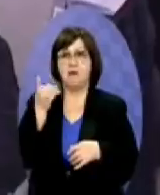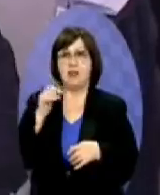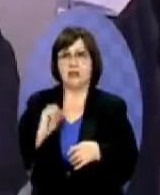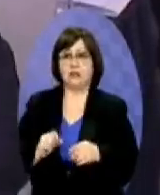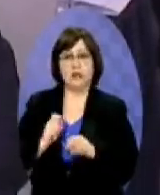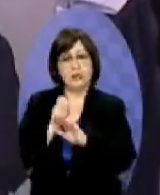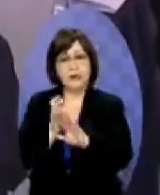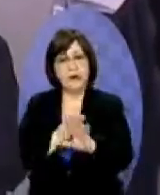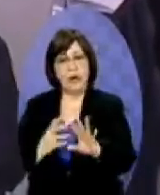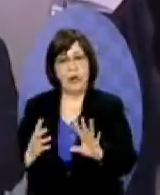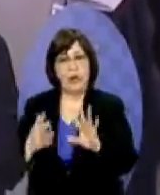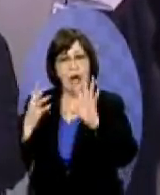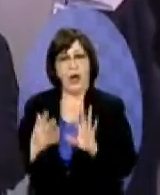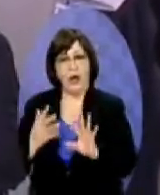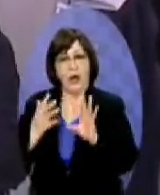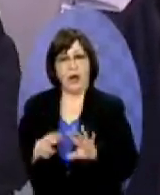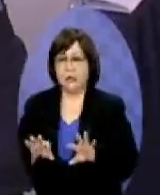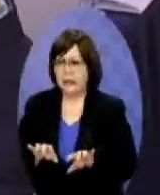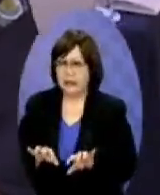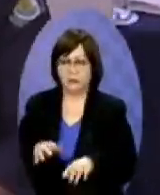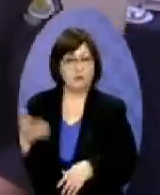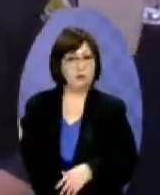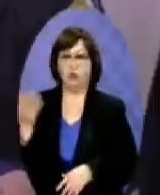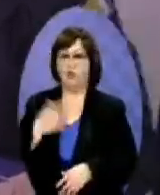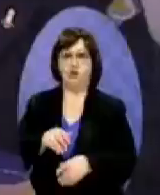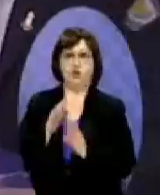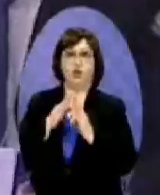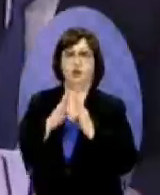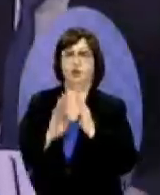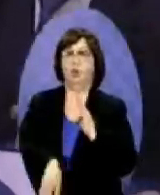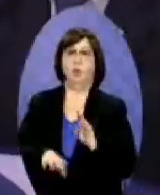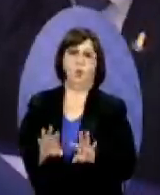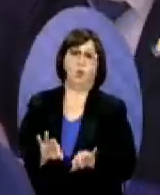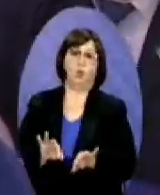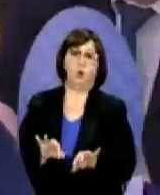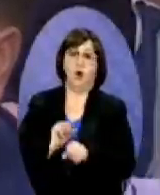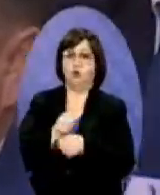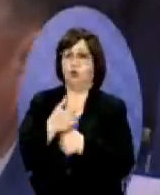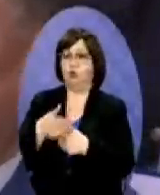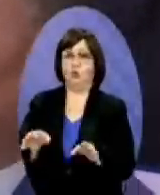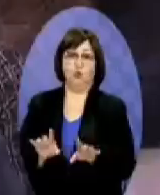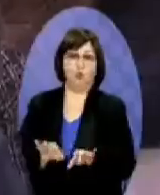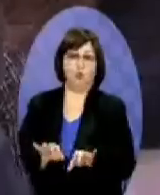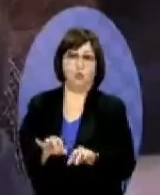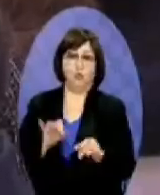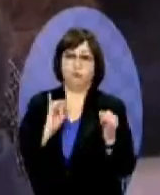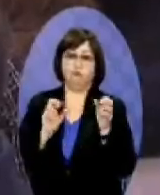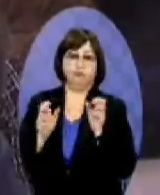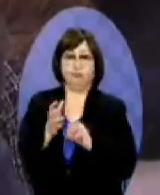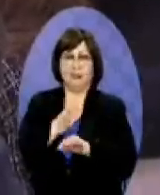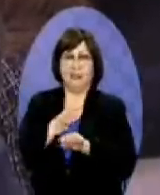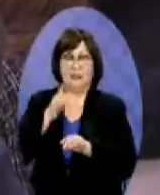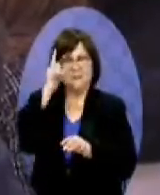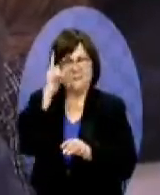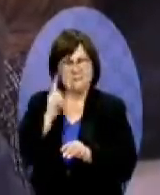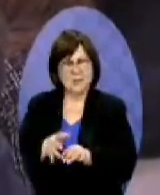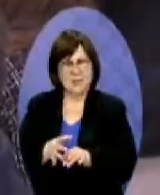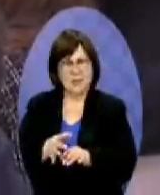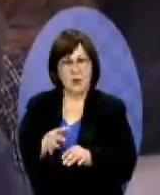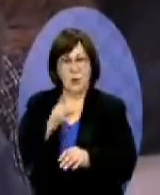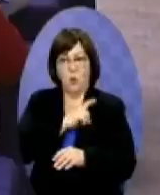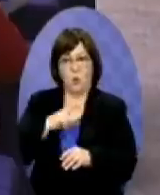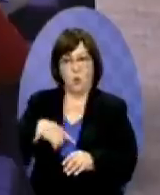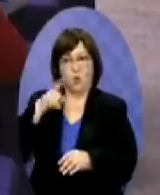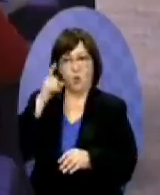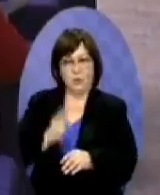бас харин захимаар бүртгэл явагддаг болно. Ингэснээр үйлчлэгээ хурдан болж байгаа ч хувь хүний мэдээллийг сайн нэгтлэх, нууцлах гэд хариуцлага нэмэгдэж